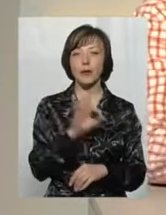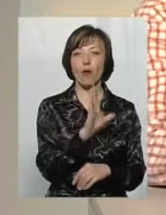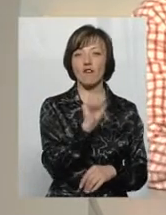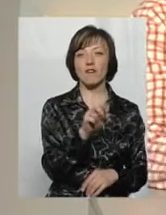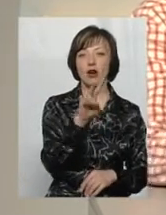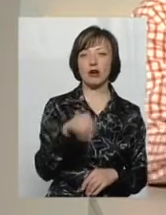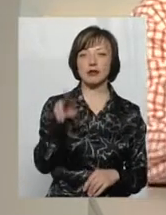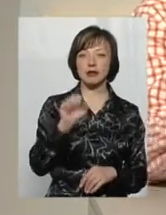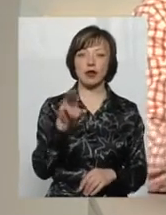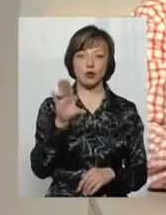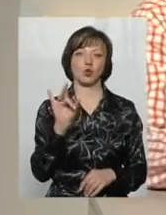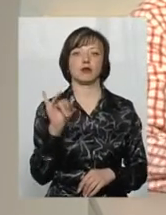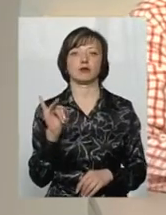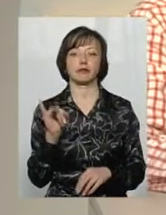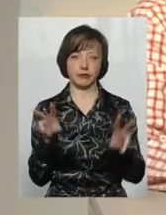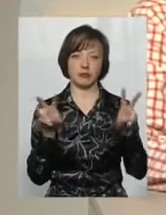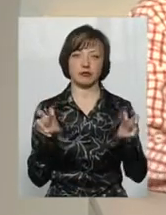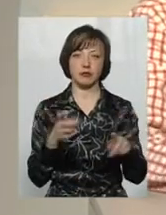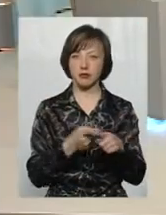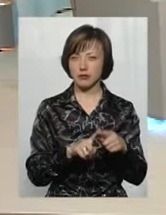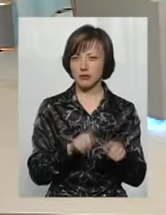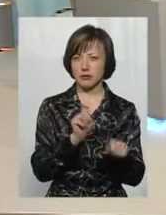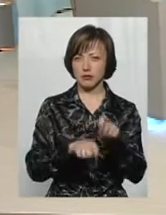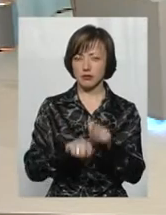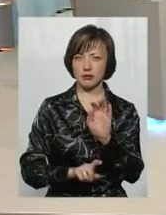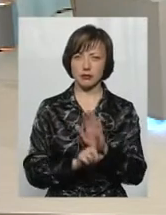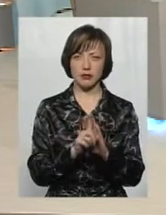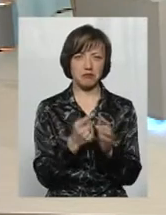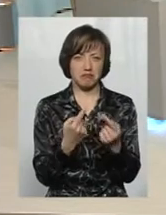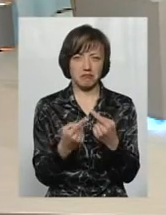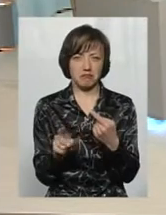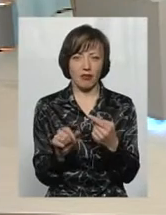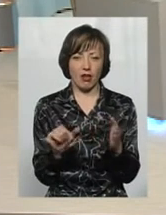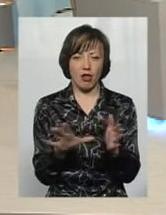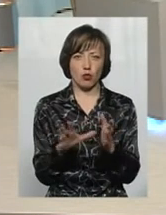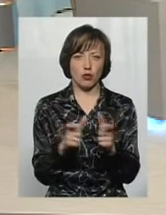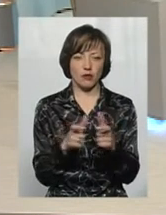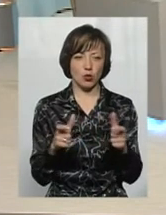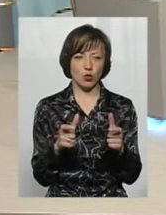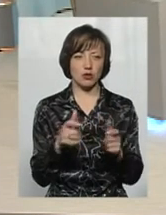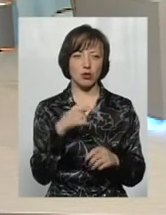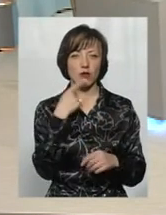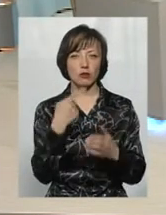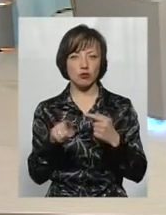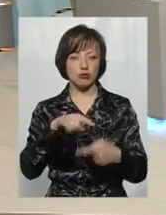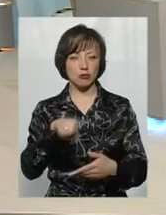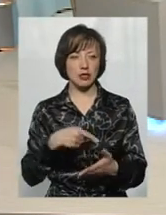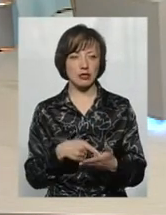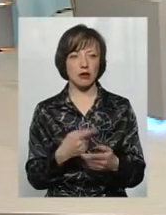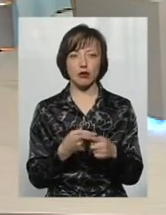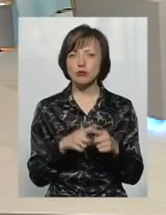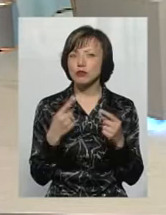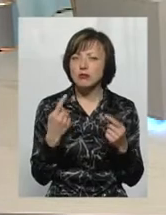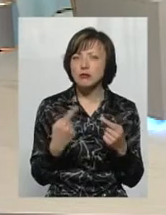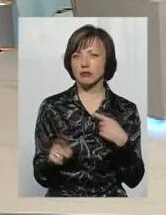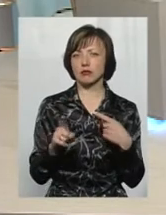як журналісти там, і те, що от почали вже тестувати, це, ну, трошечки це не той електронний квиток, про який говорять там в інших містах. Так? Тут, по